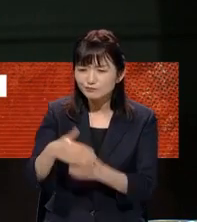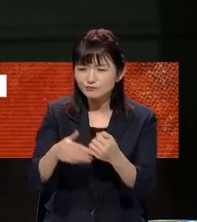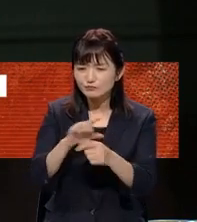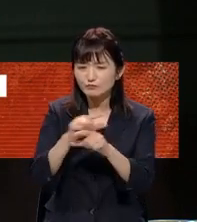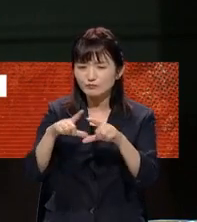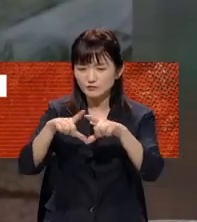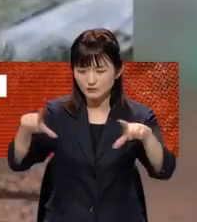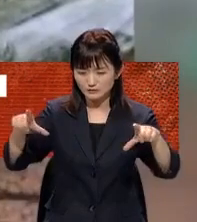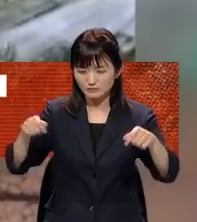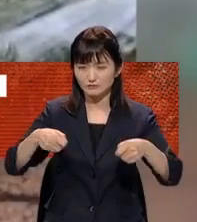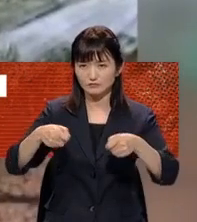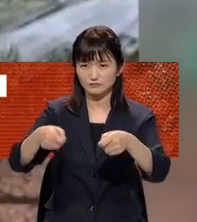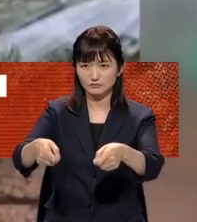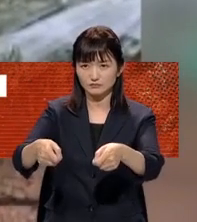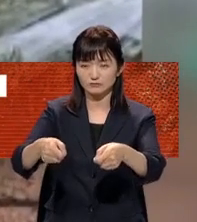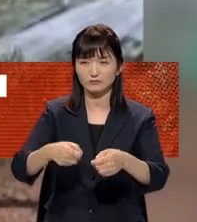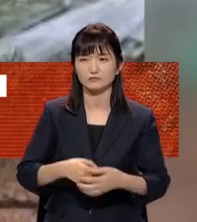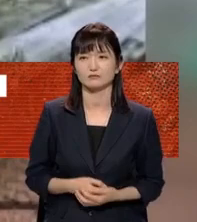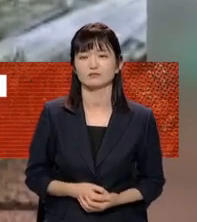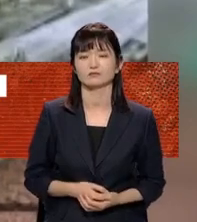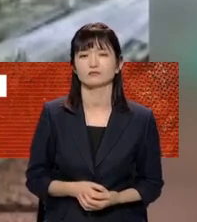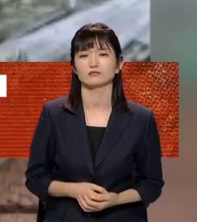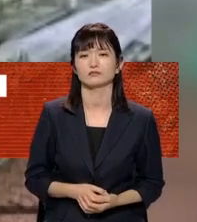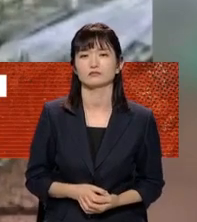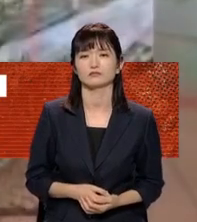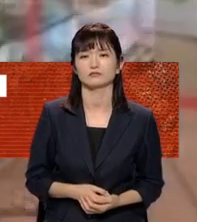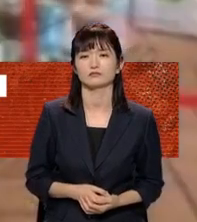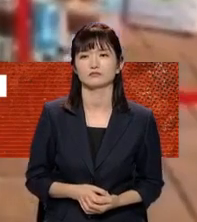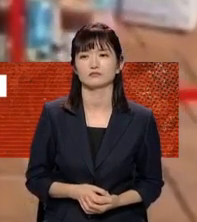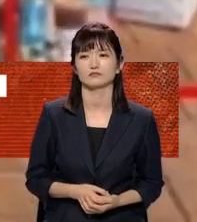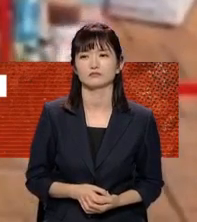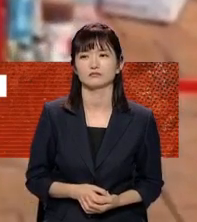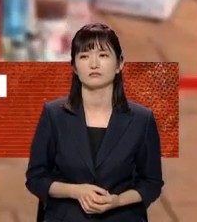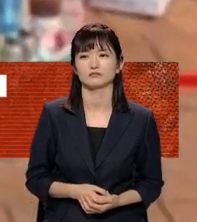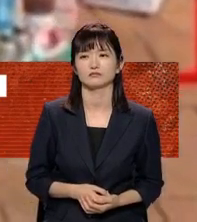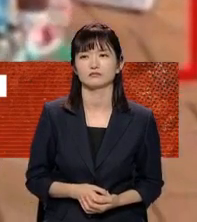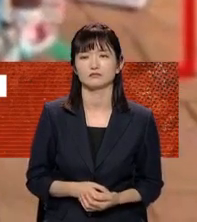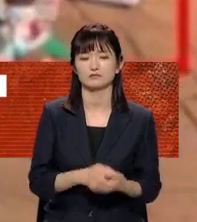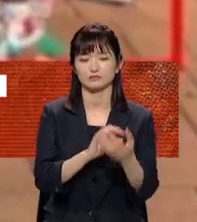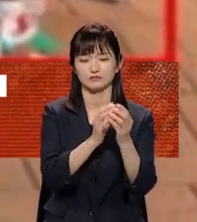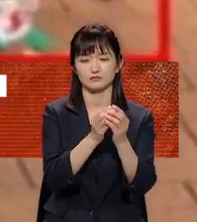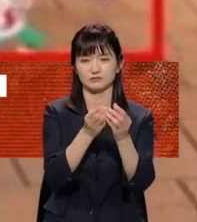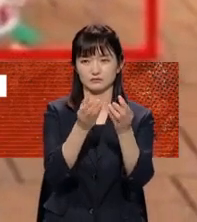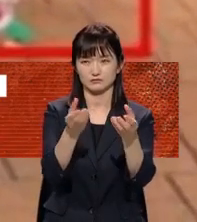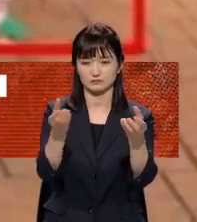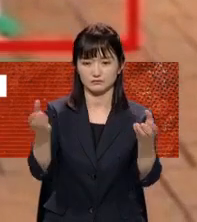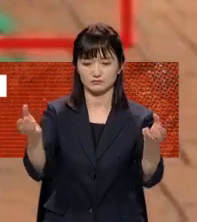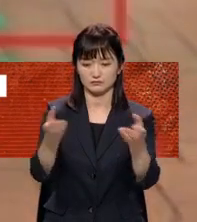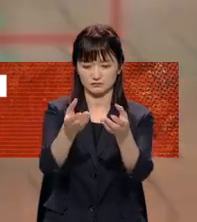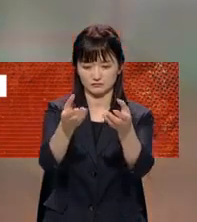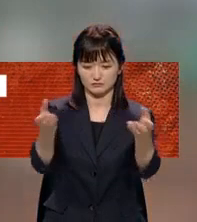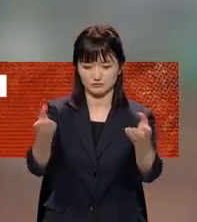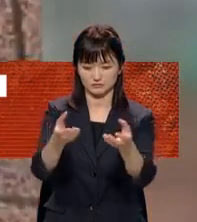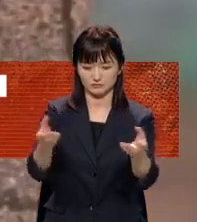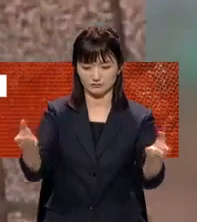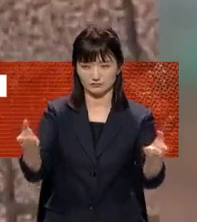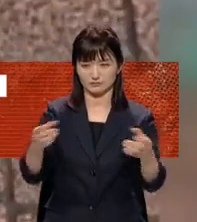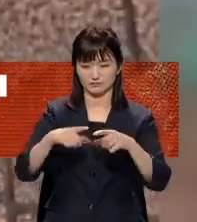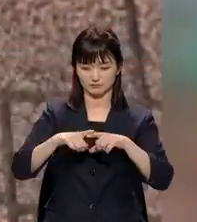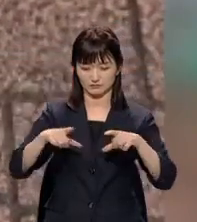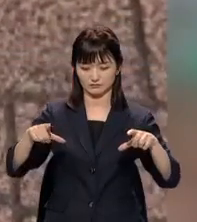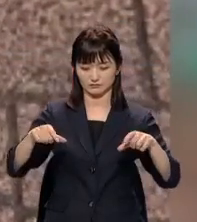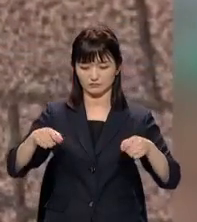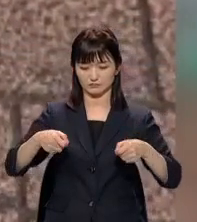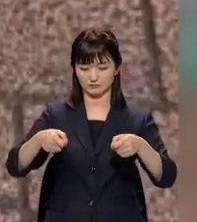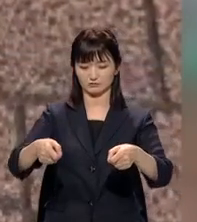하나가 놓여 있습니다 지금 사진이 나가고 있는데 저렇게 국화꽃을 놓는 와중에 박스가 되어 있죠 여기에 성금함